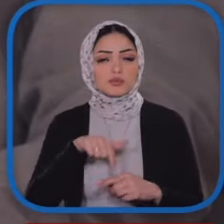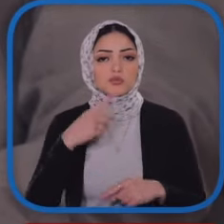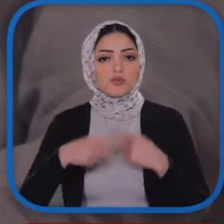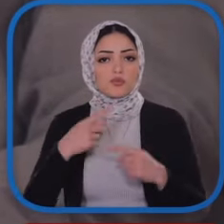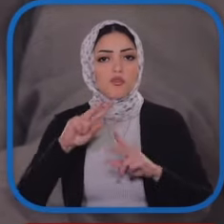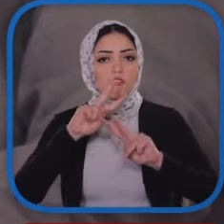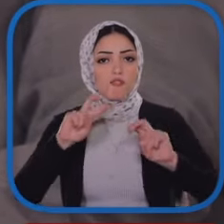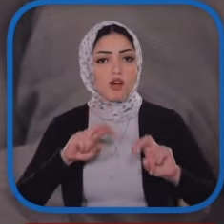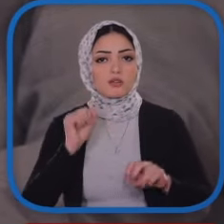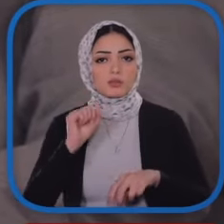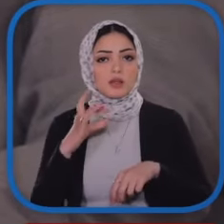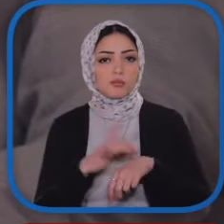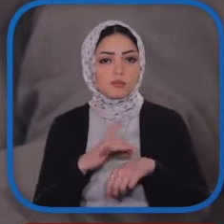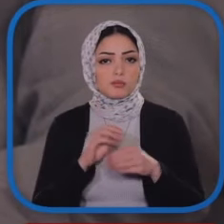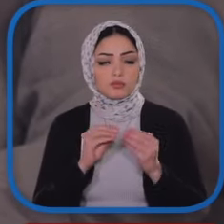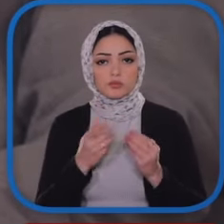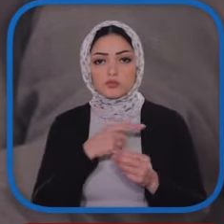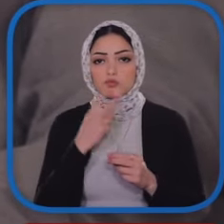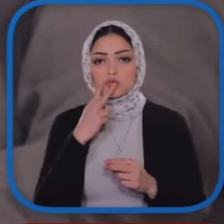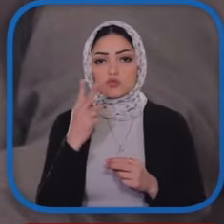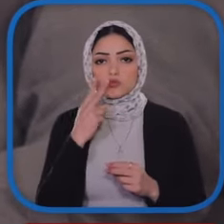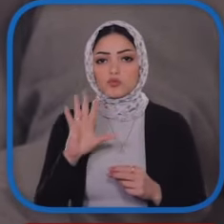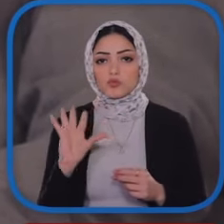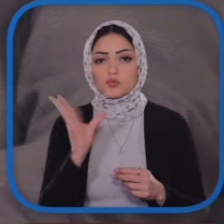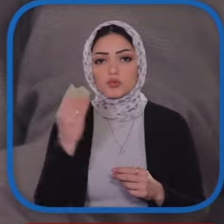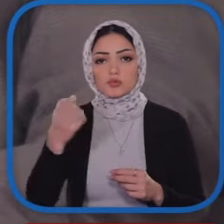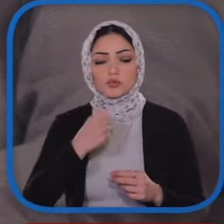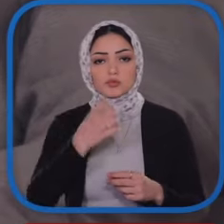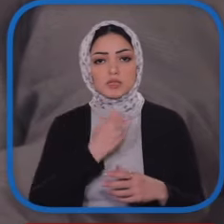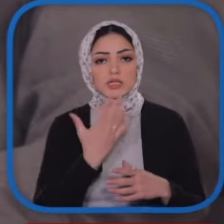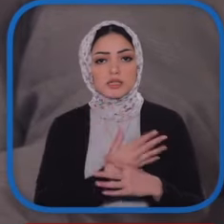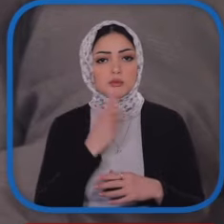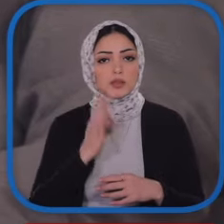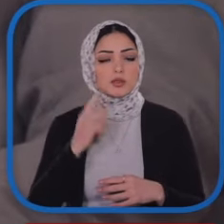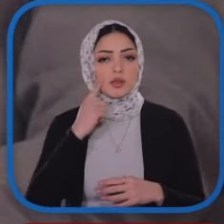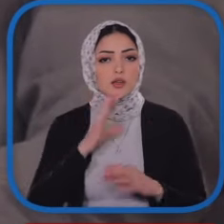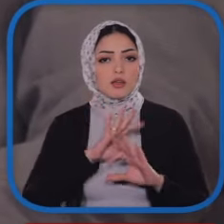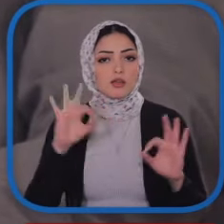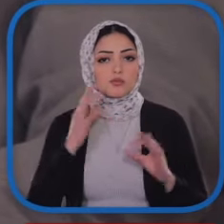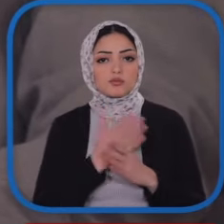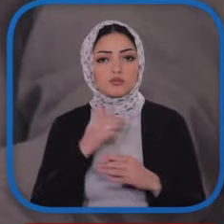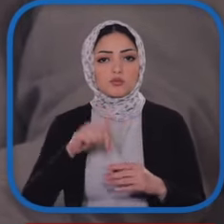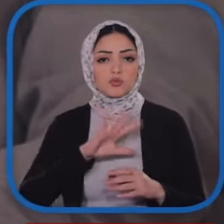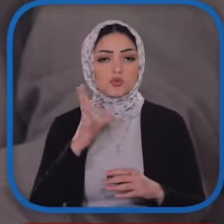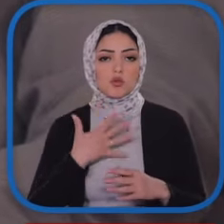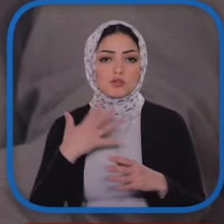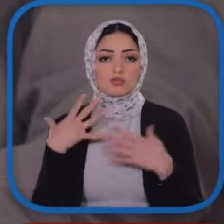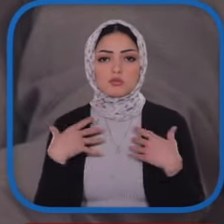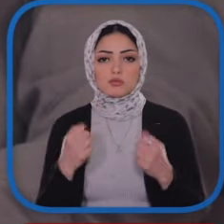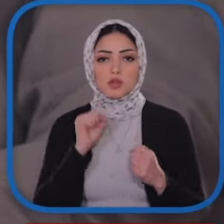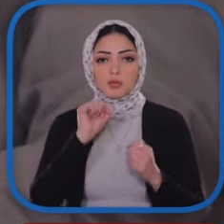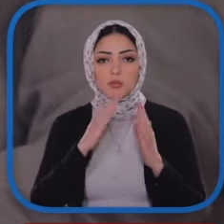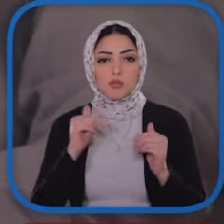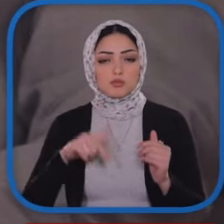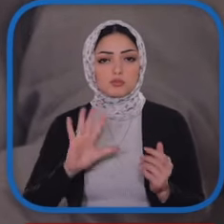وتم الفحص المرضى اللي لديهم احتمال للإصابة بفيروس بي، مما أدى إلى